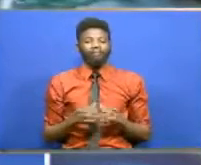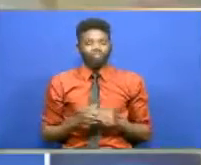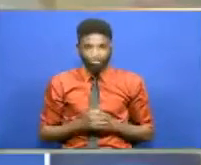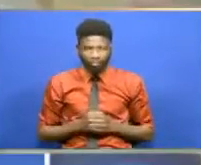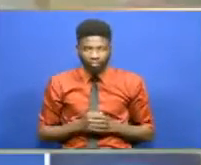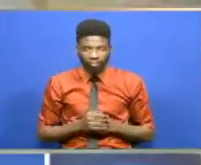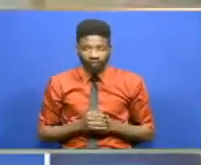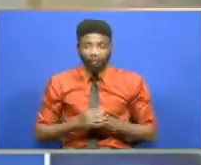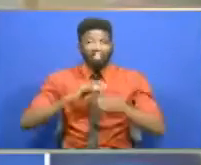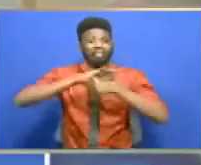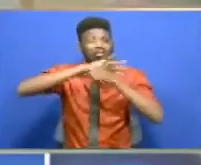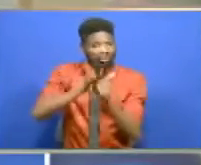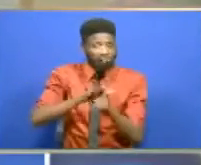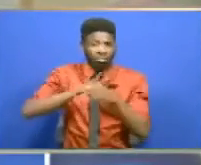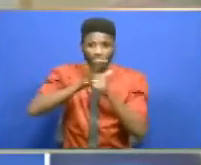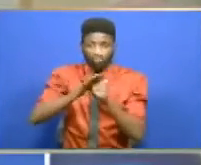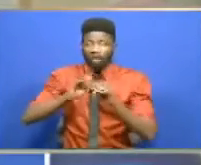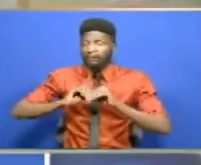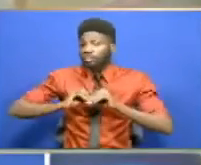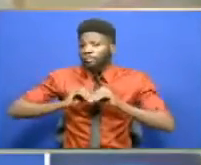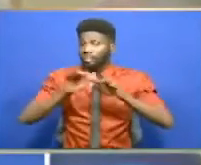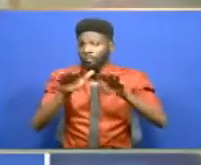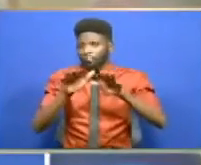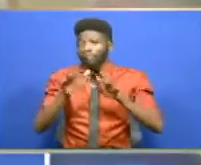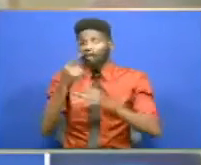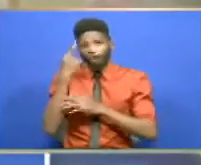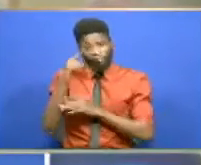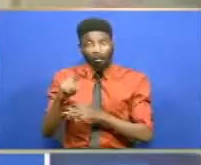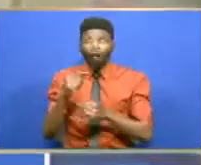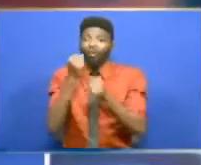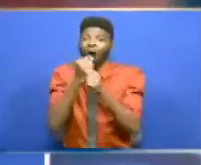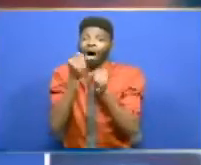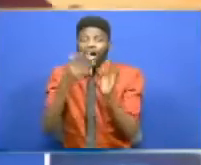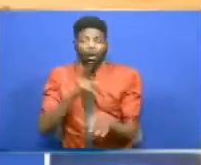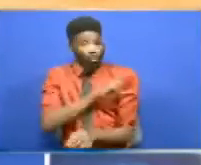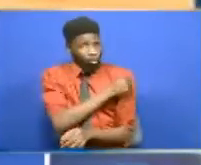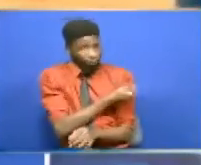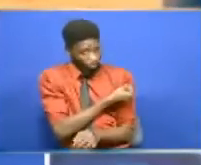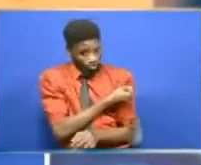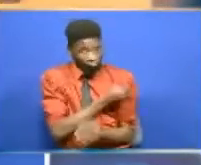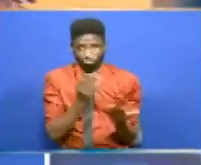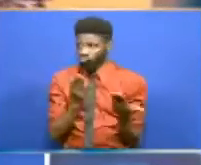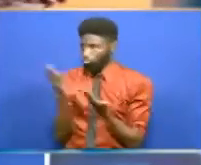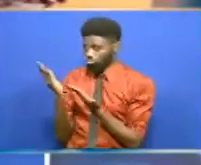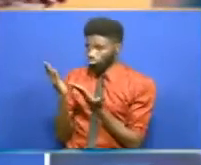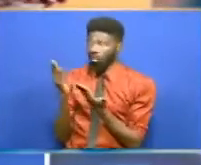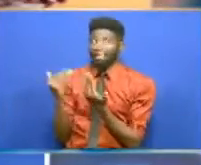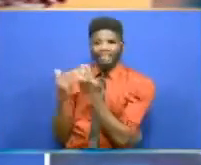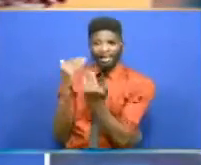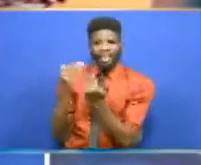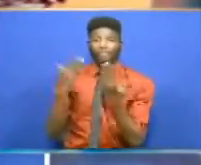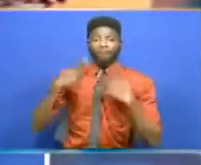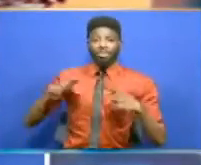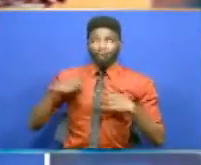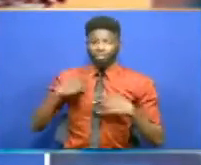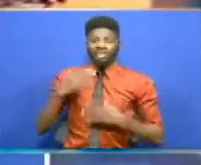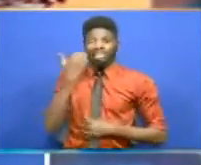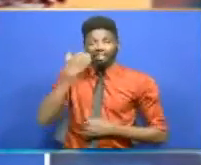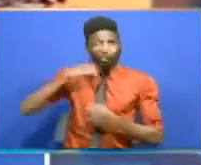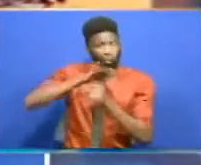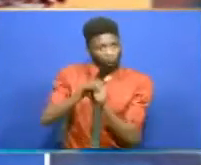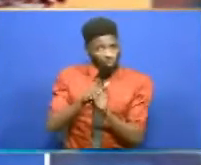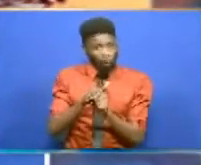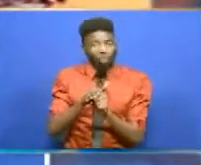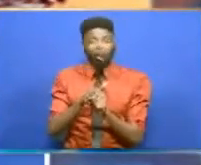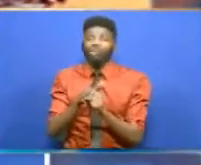Visa vya maambukizi ya virusi vya corona miongoni mwa wahudumu wa afya wanaoshughulikia wagonjwa wa COVID-19